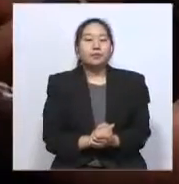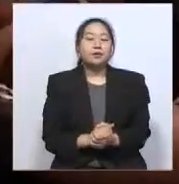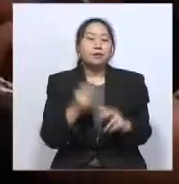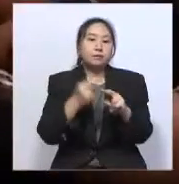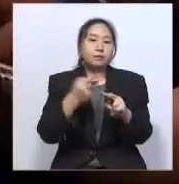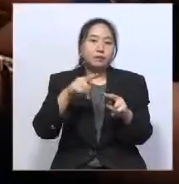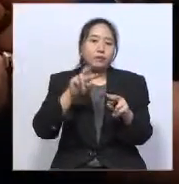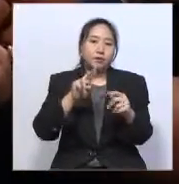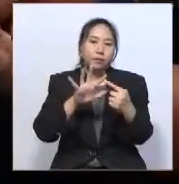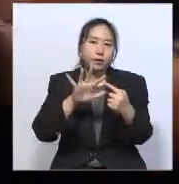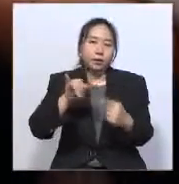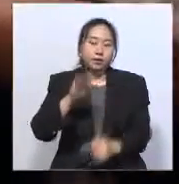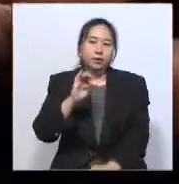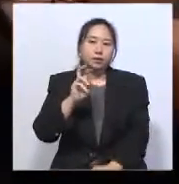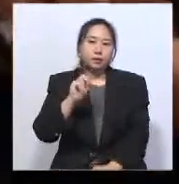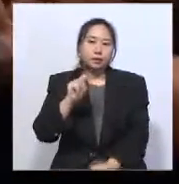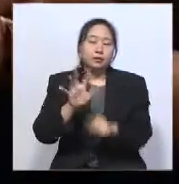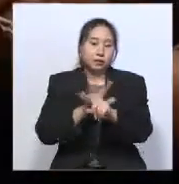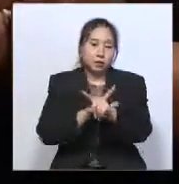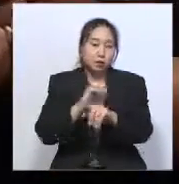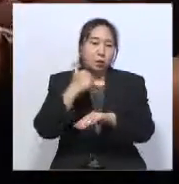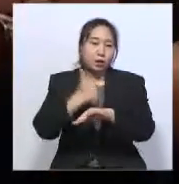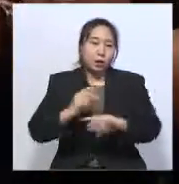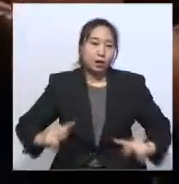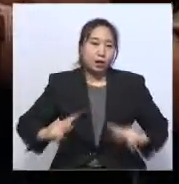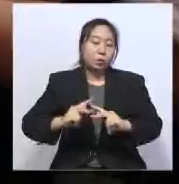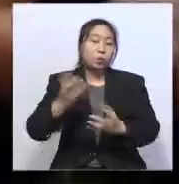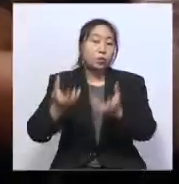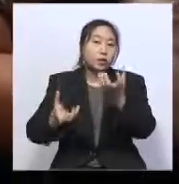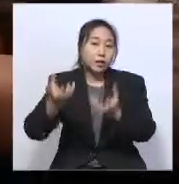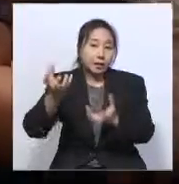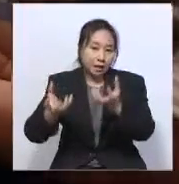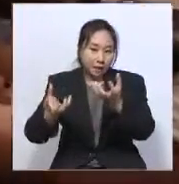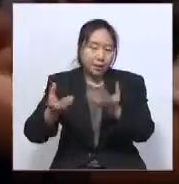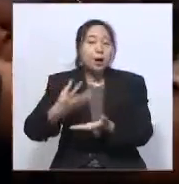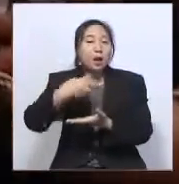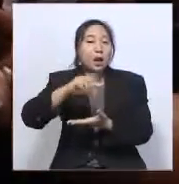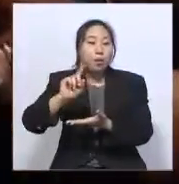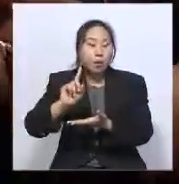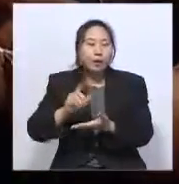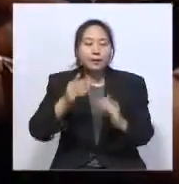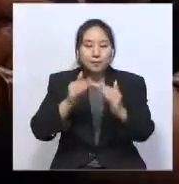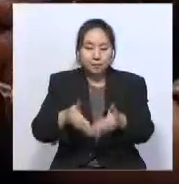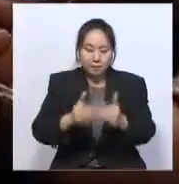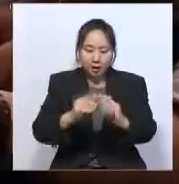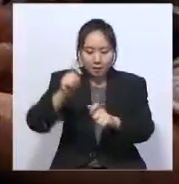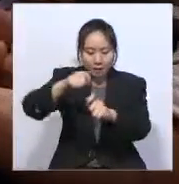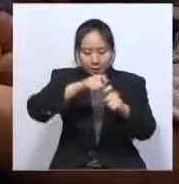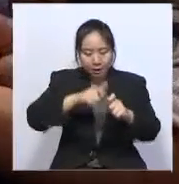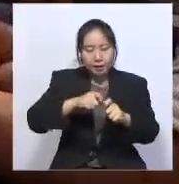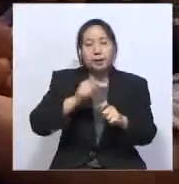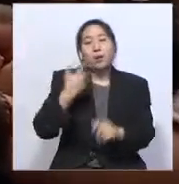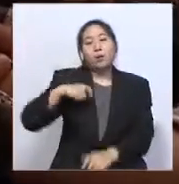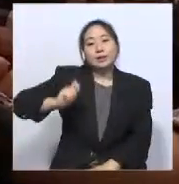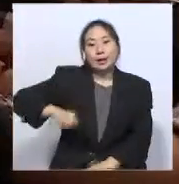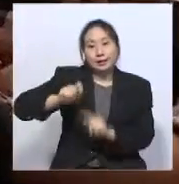จินจันทองรองนายกรัฐมนตรีและรัฐมนตรีว่าการกระทรวงยุติธรรมพูดถึงกรณีการดำเนินโครงการก่อสร้างอาคารที่ทำการศาลอุทธรณ์ภาค